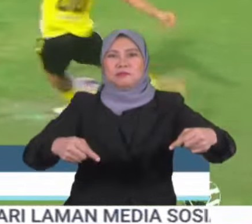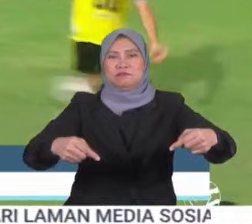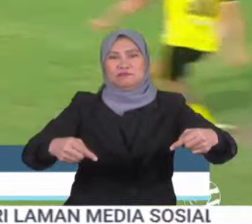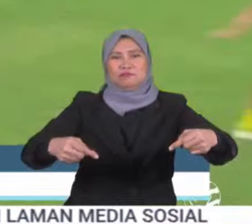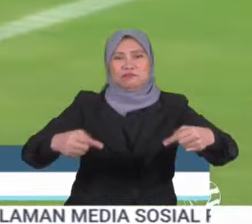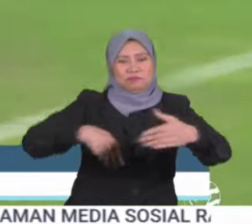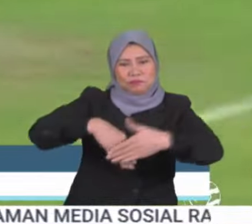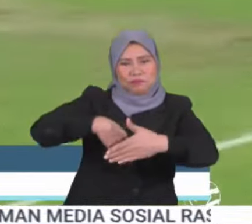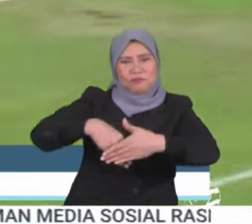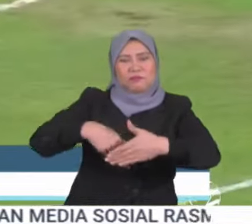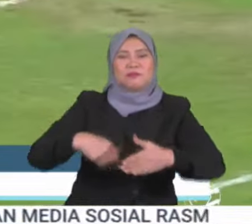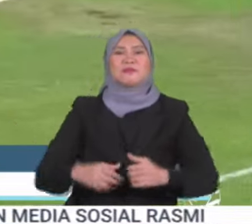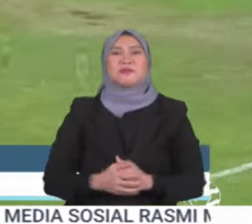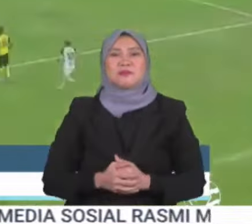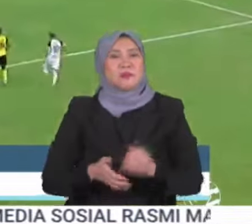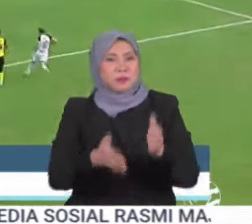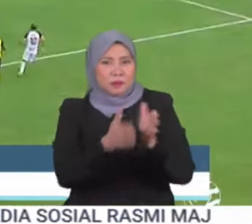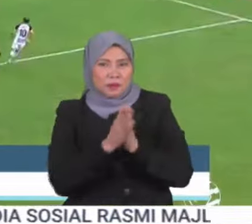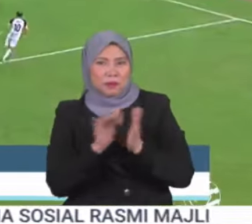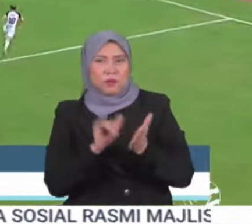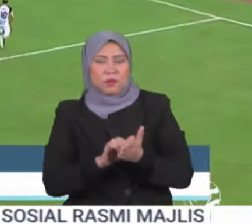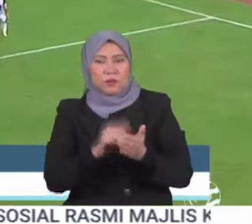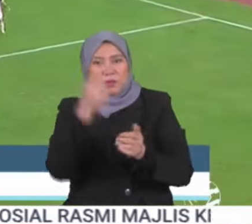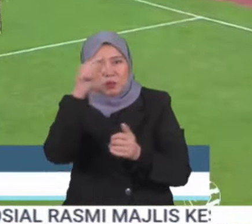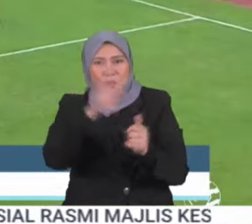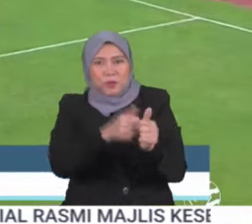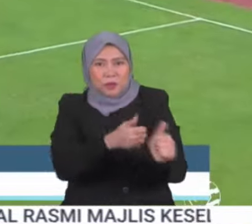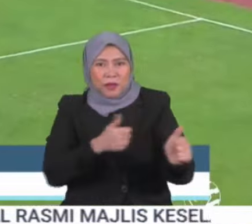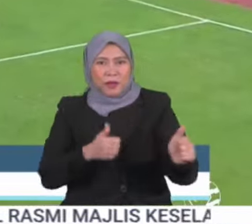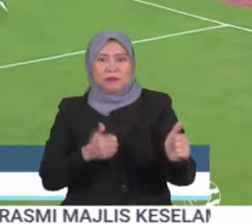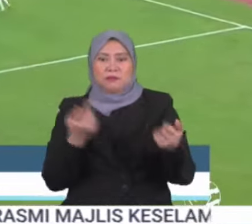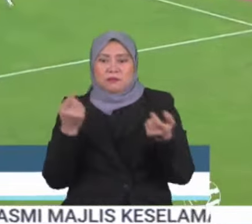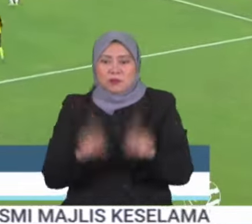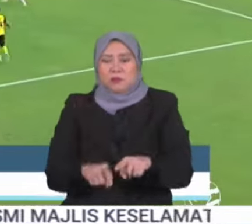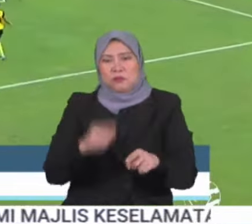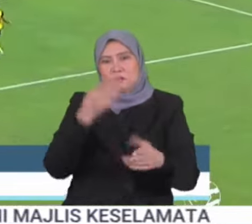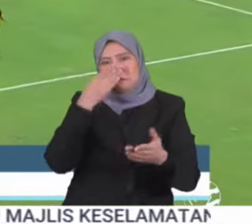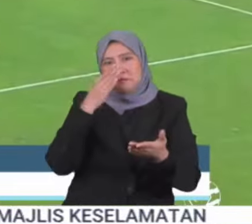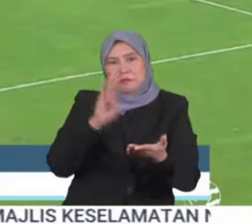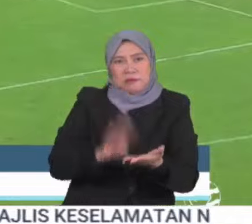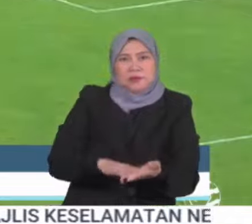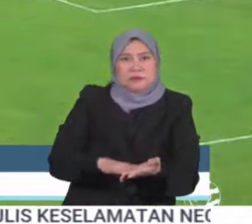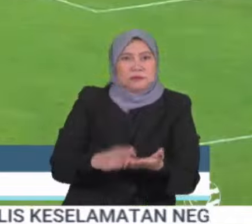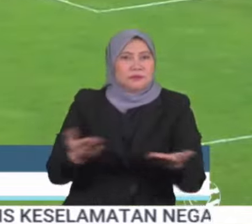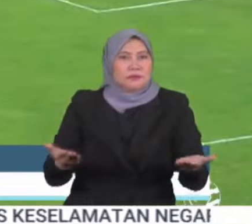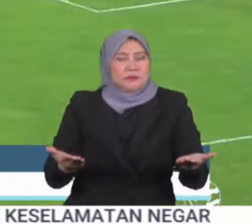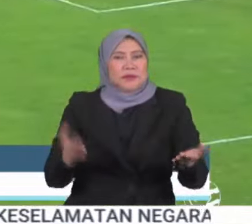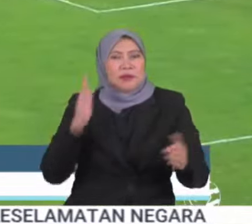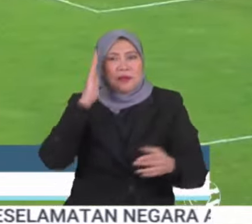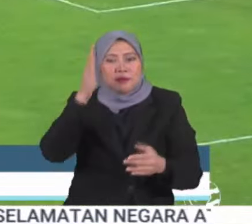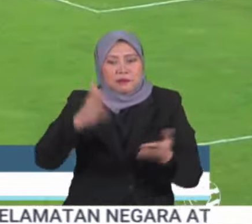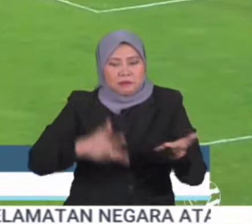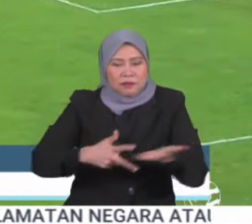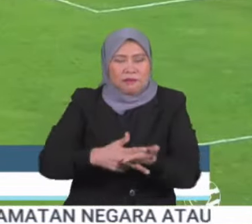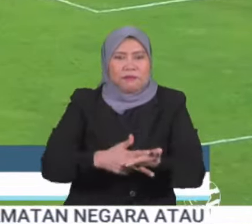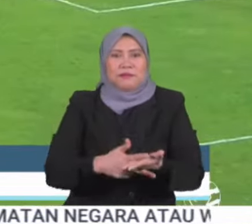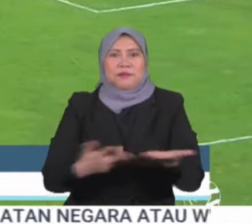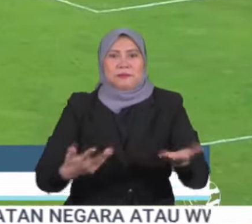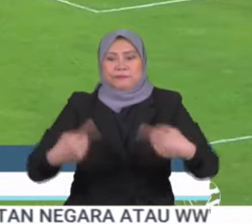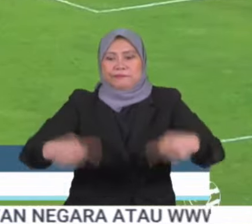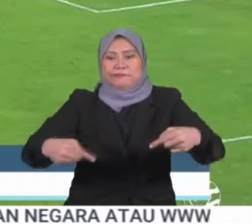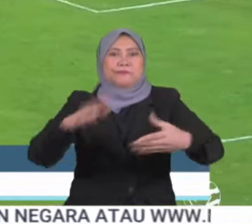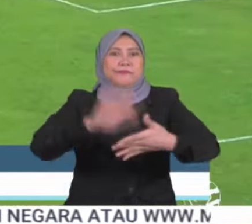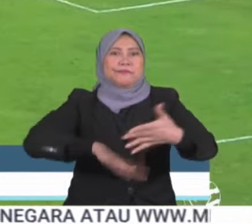berprofil tinggi itu. Permintaan itu juga untuk mengelakkan sebarang insiden tidak diingini yang mungkin merencatkan